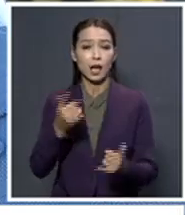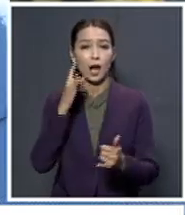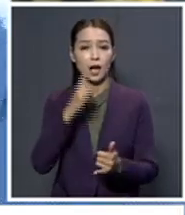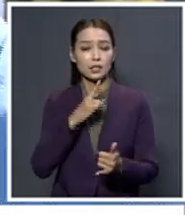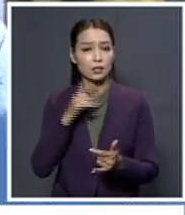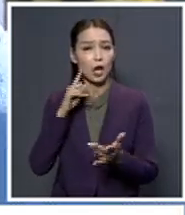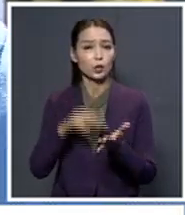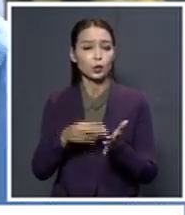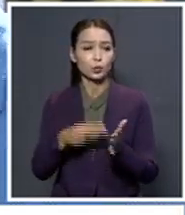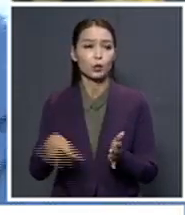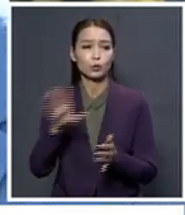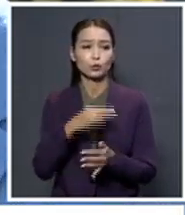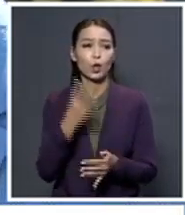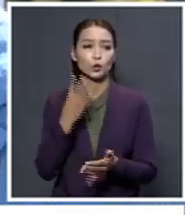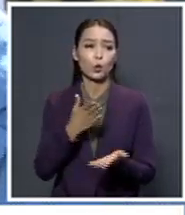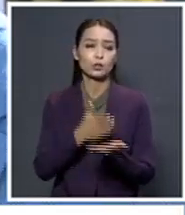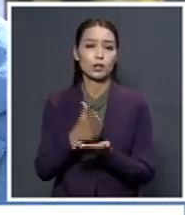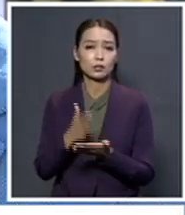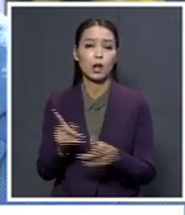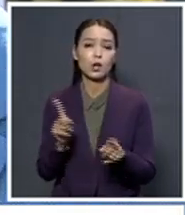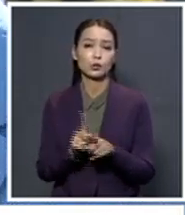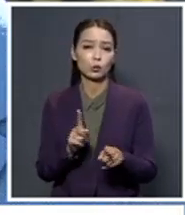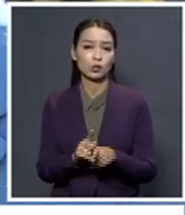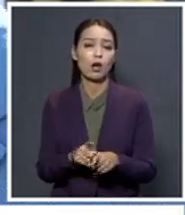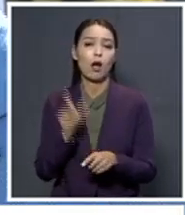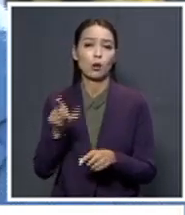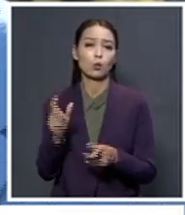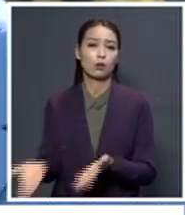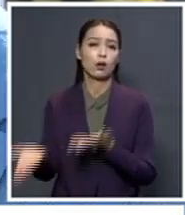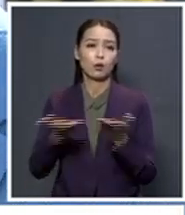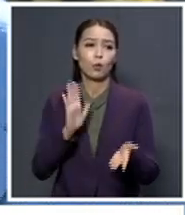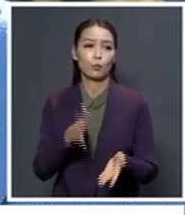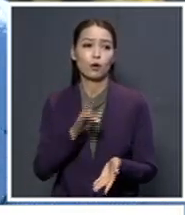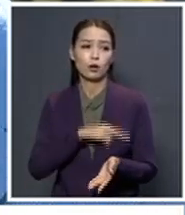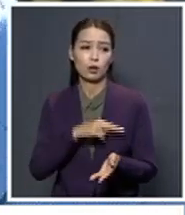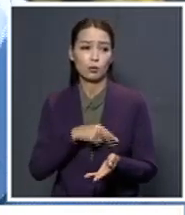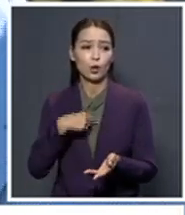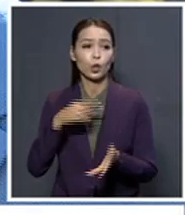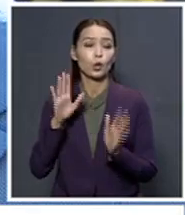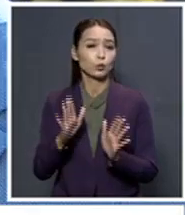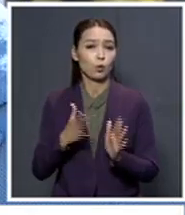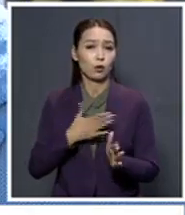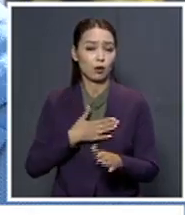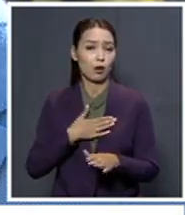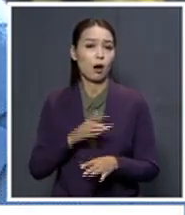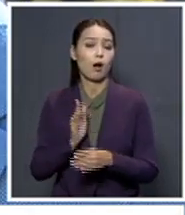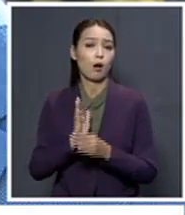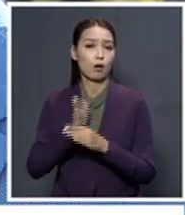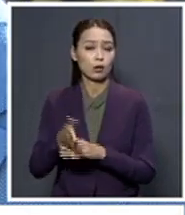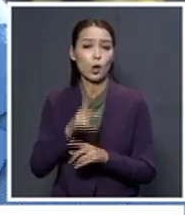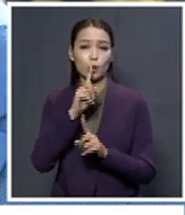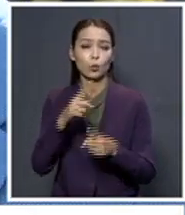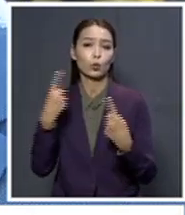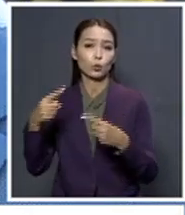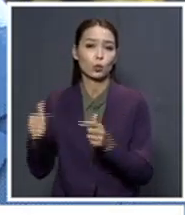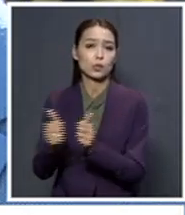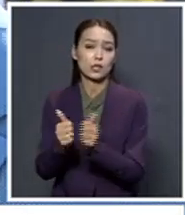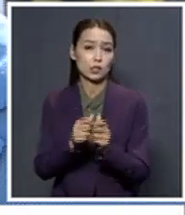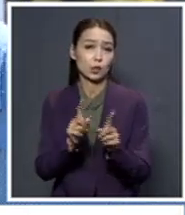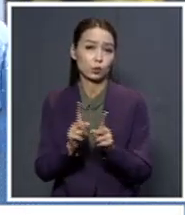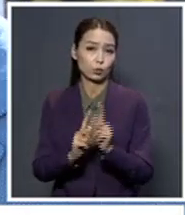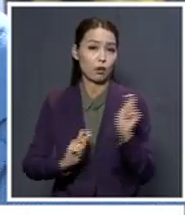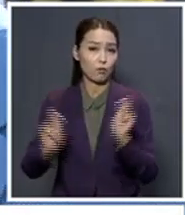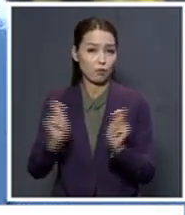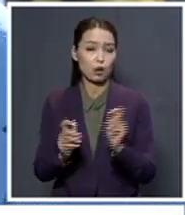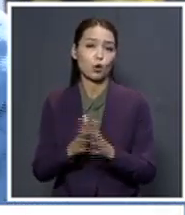шараларға көрші мемлекеттерден волонтерлар шақырмасқа? Немесе біздің өз ішімізде ғана емес, көрші мемлекеттерде болып жатқан үлкен форумдарға,